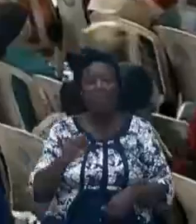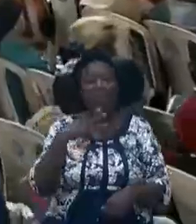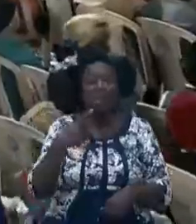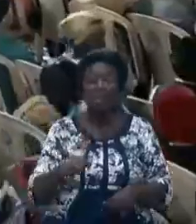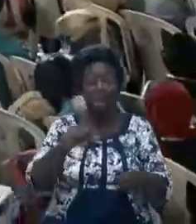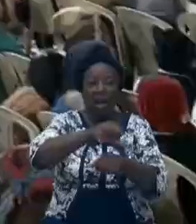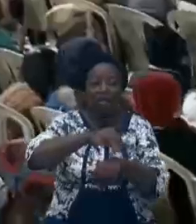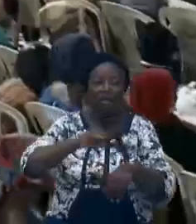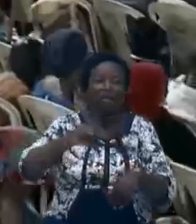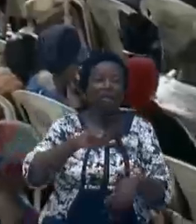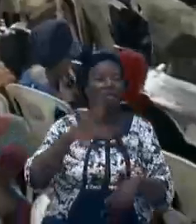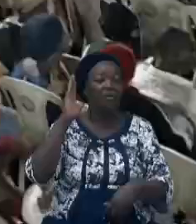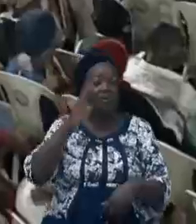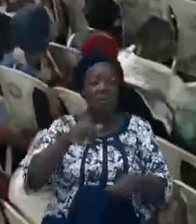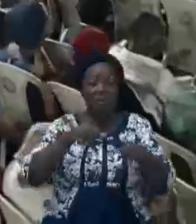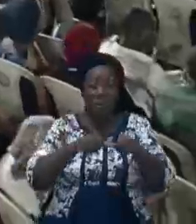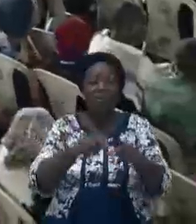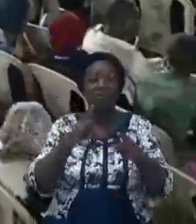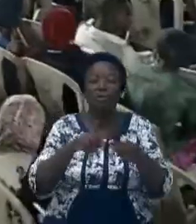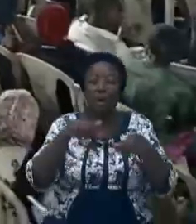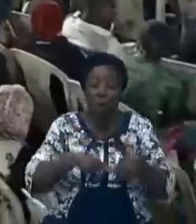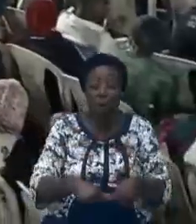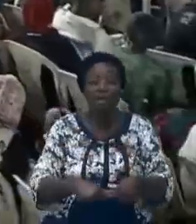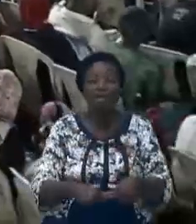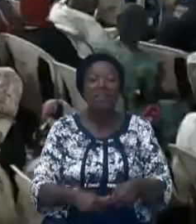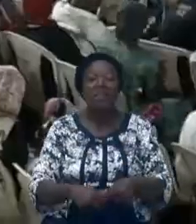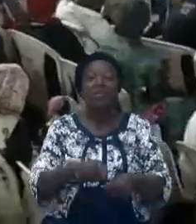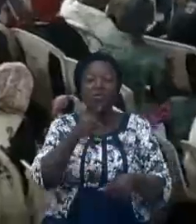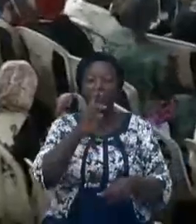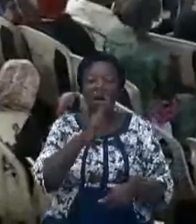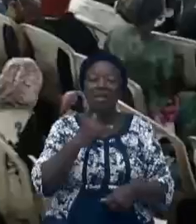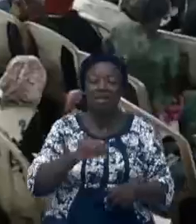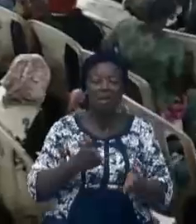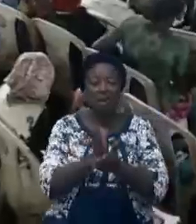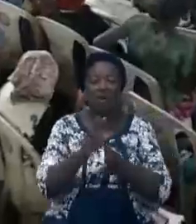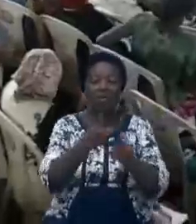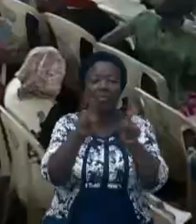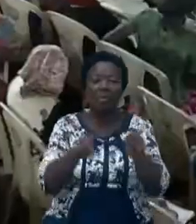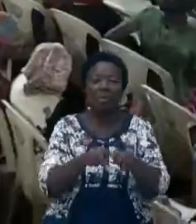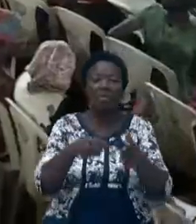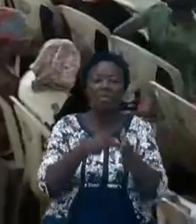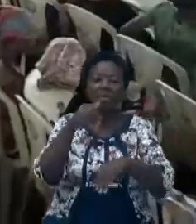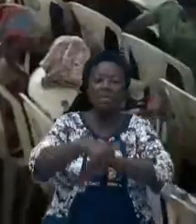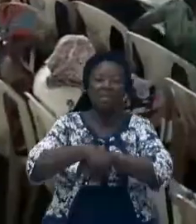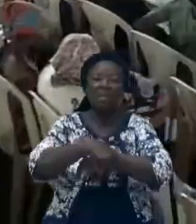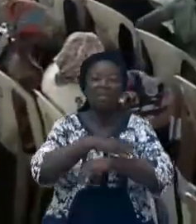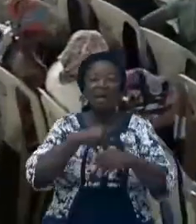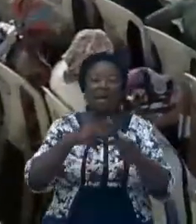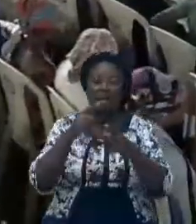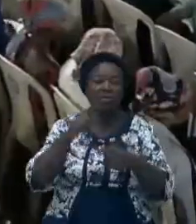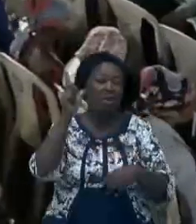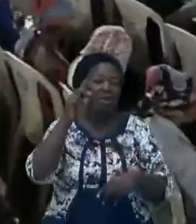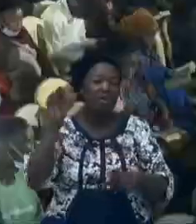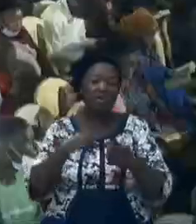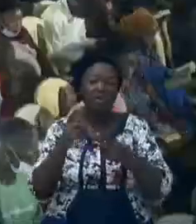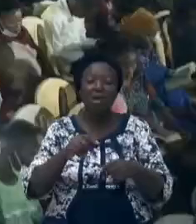l'onction encore permanente pour toujours l'onction ce va continuer à demeurer tué